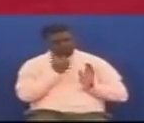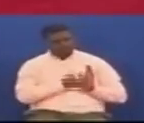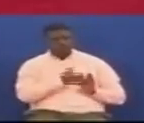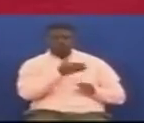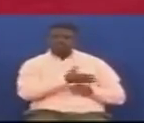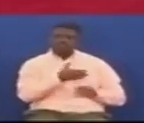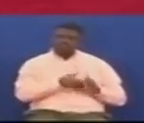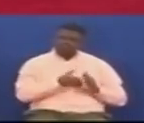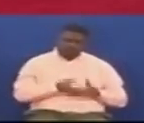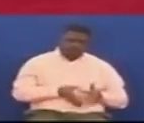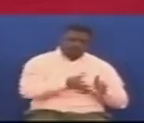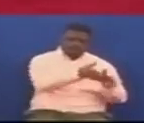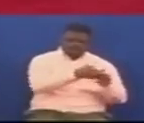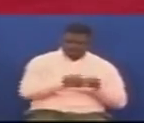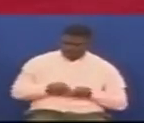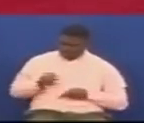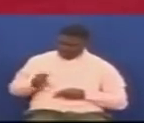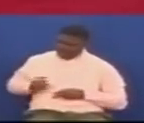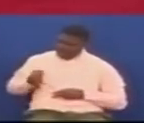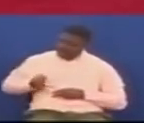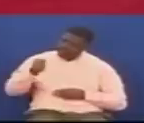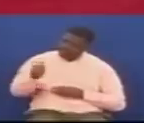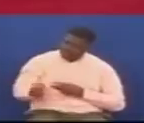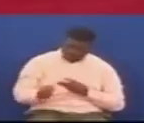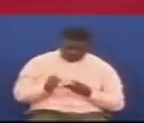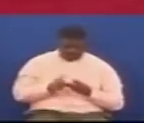wa barabara, reli na viwanja vya ndege,